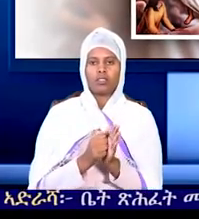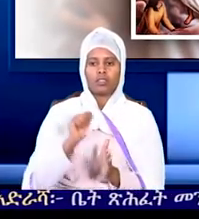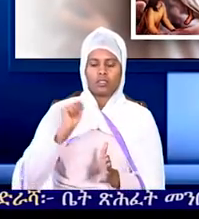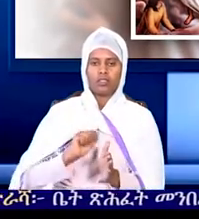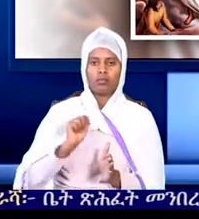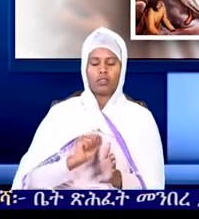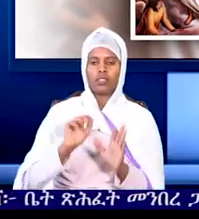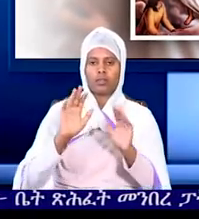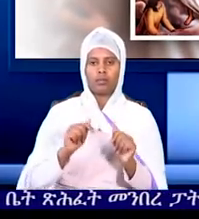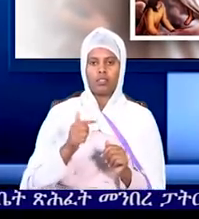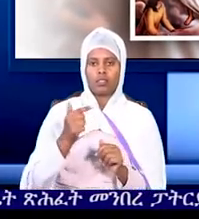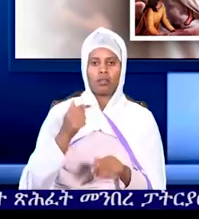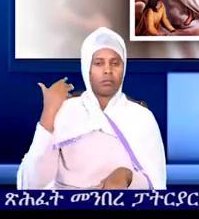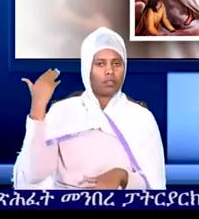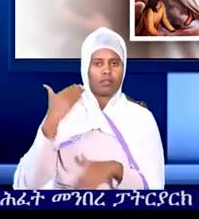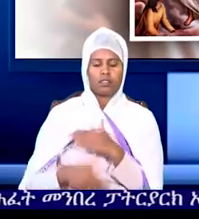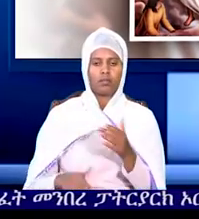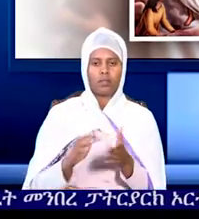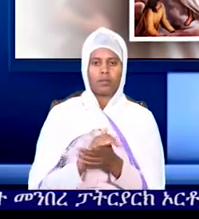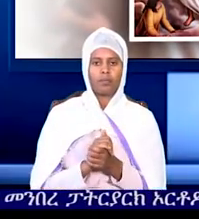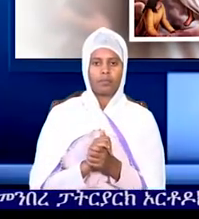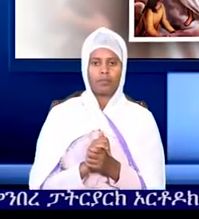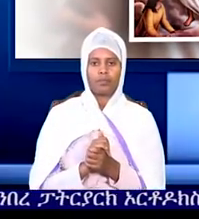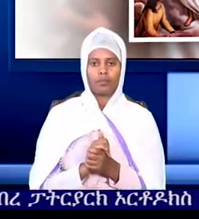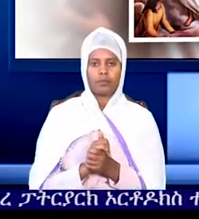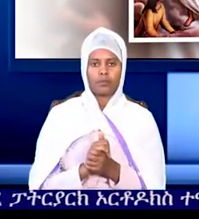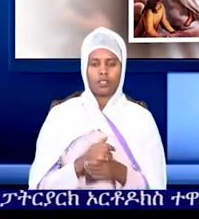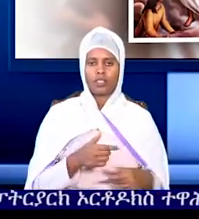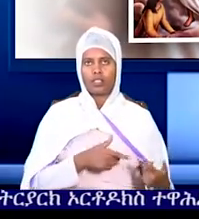ንብዙሕ ዓመታት ክፅበት ፀንሐ ትንቢት ተፈፀመ